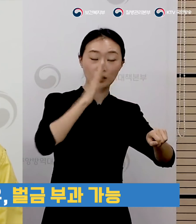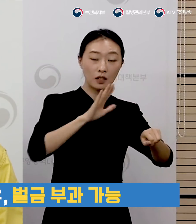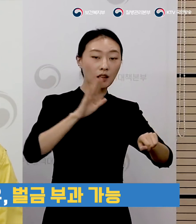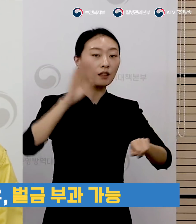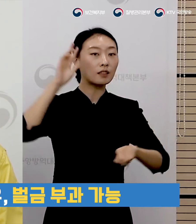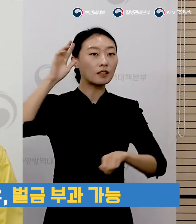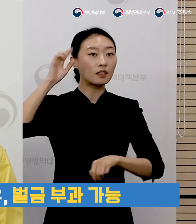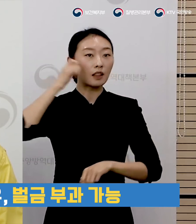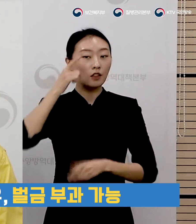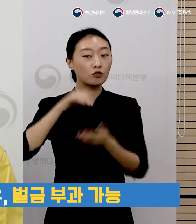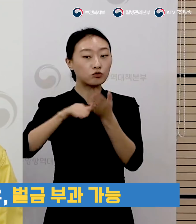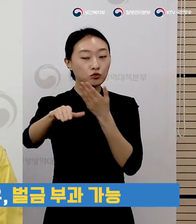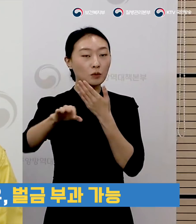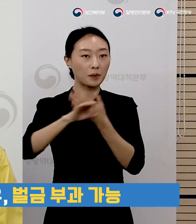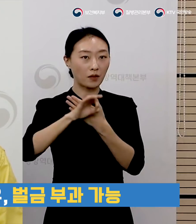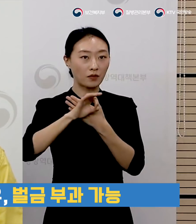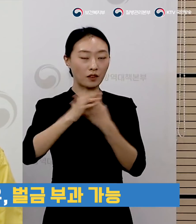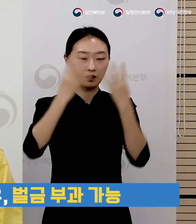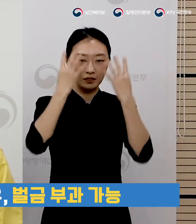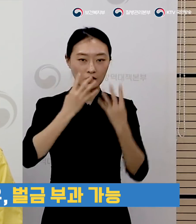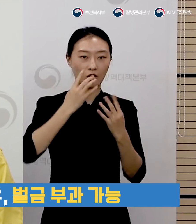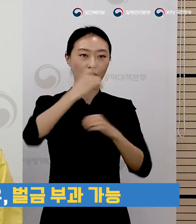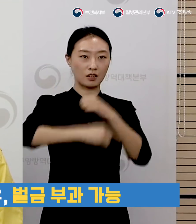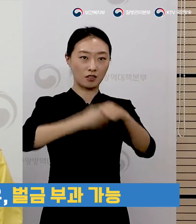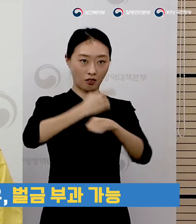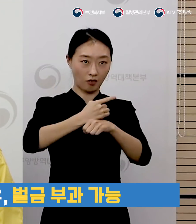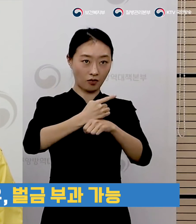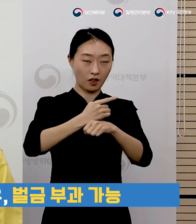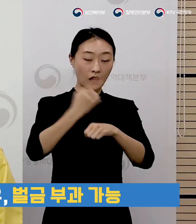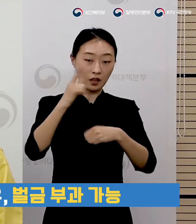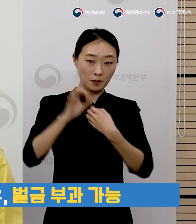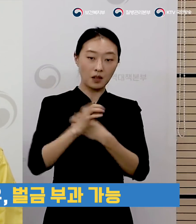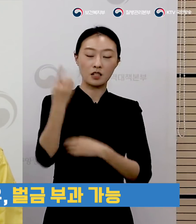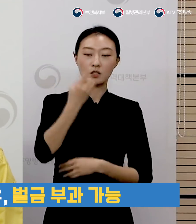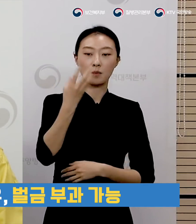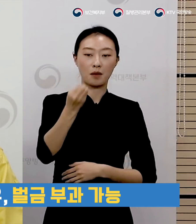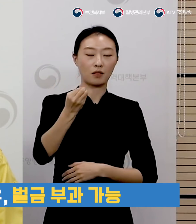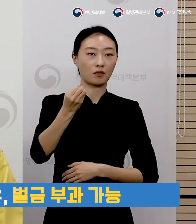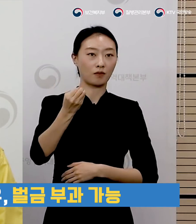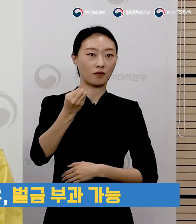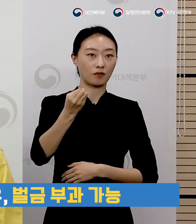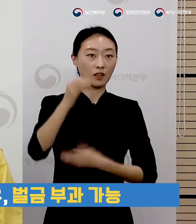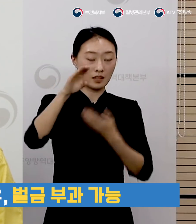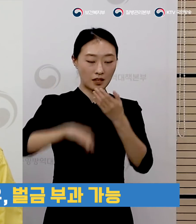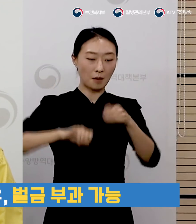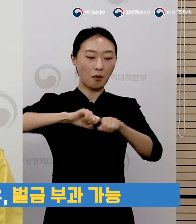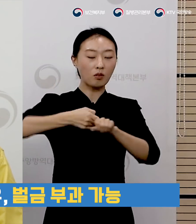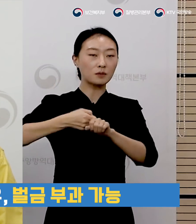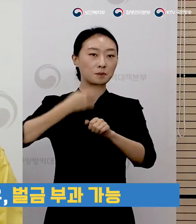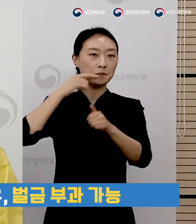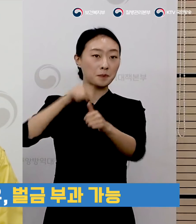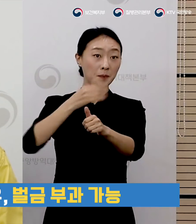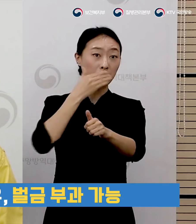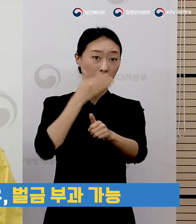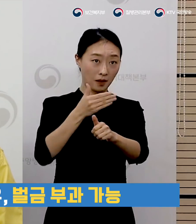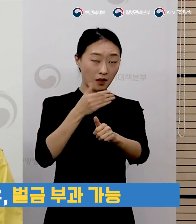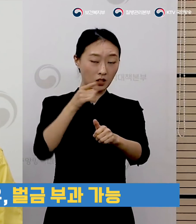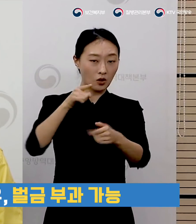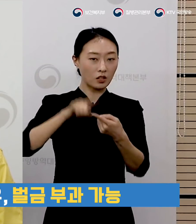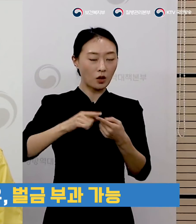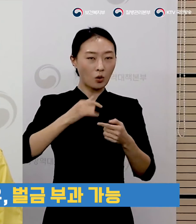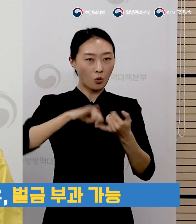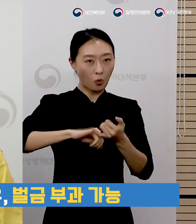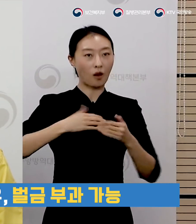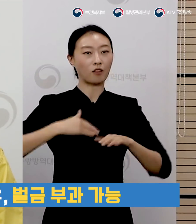되면 징역 1년 이하 또는 이제 1천만 원 이하의 이제 벌금을 이제 받을 수가 있습니다. 이 점